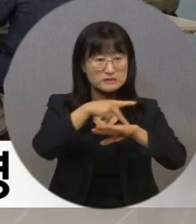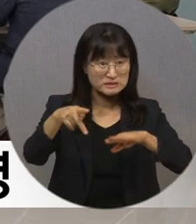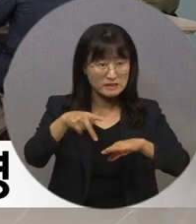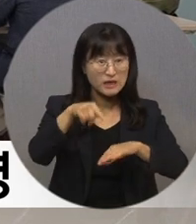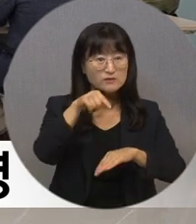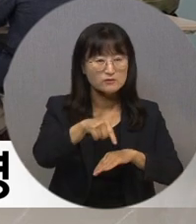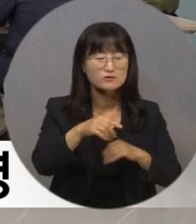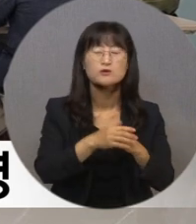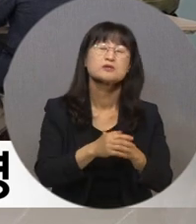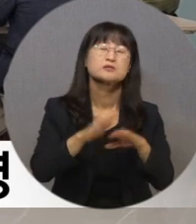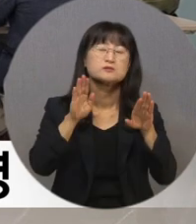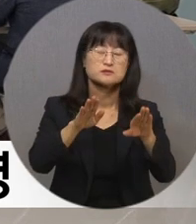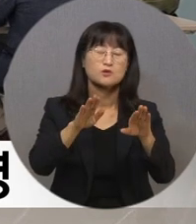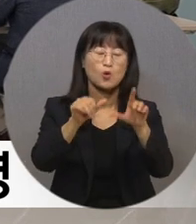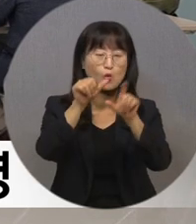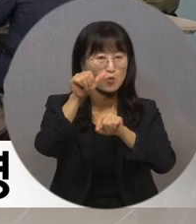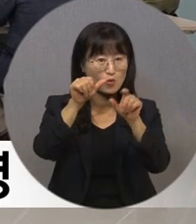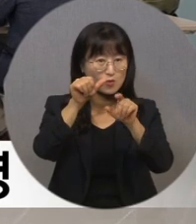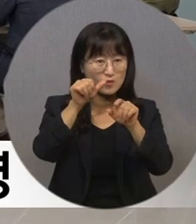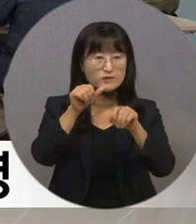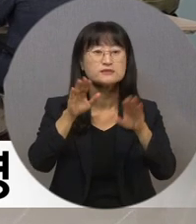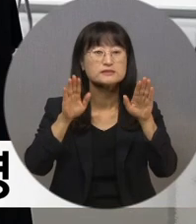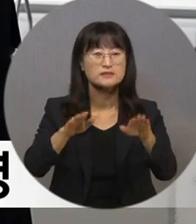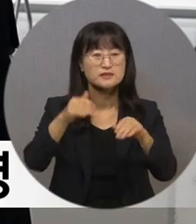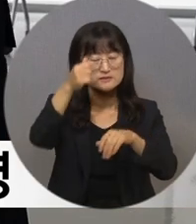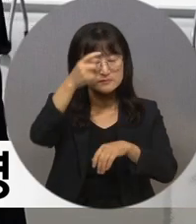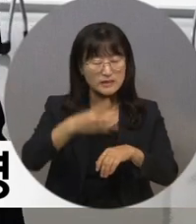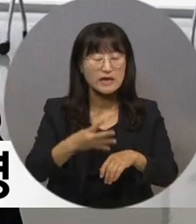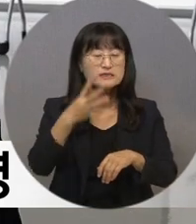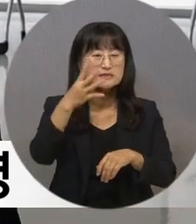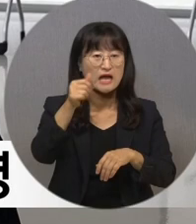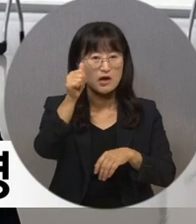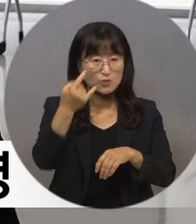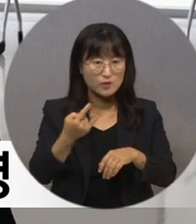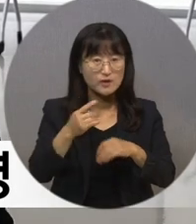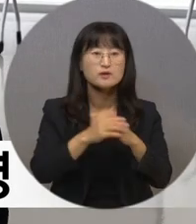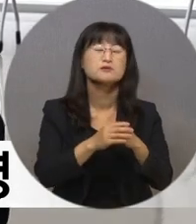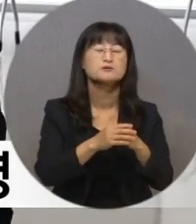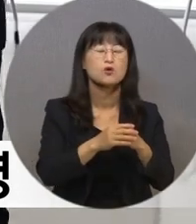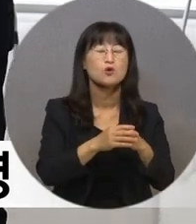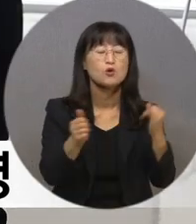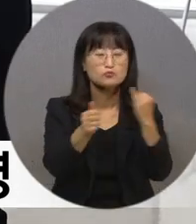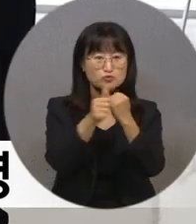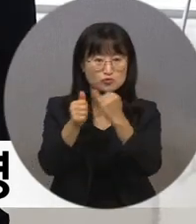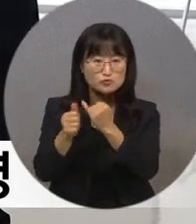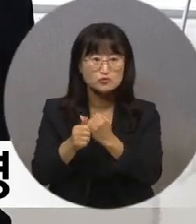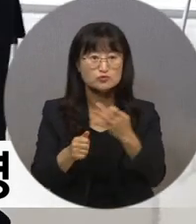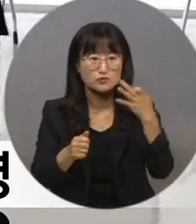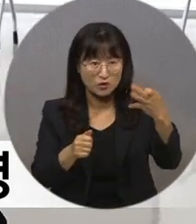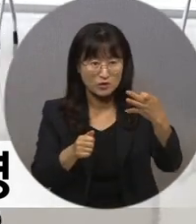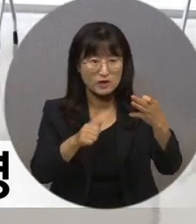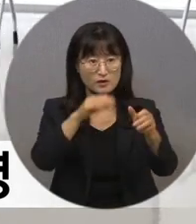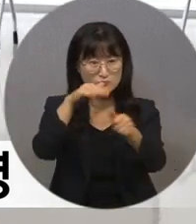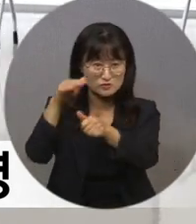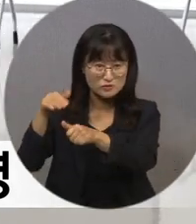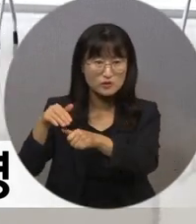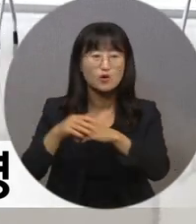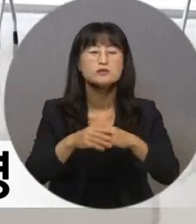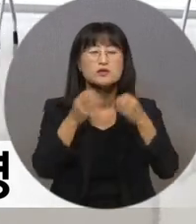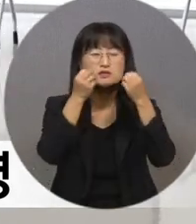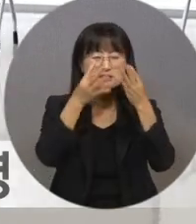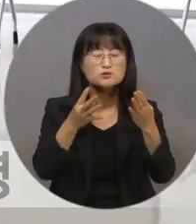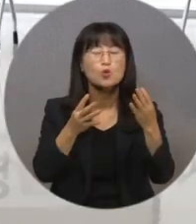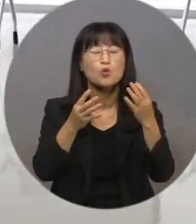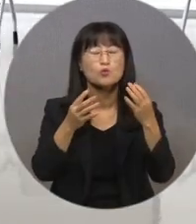이달부터 오는 11월까지 총 4회기에 걸쳐 다문화 가족 14쌍을 대상으로 부부교실 프로그램 신혼부부 탐구